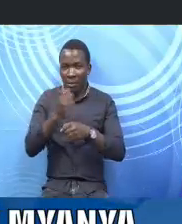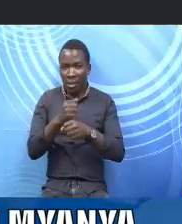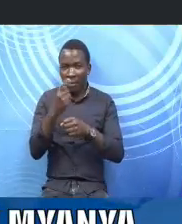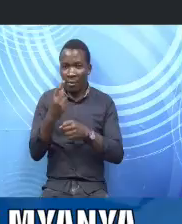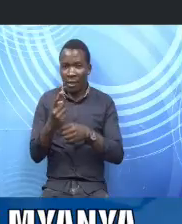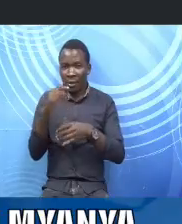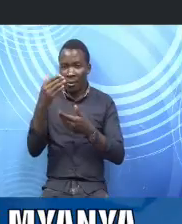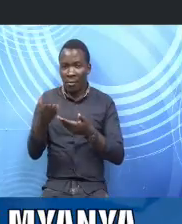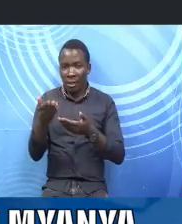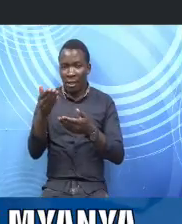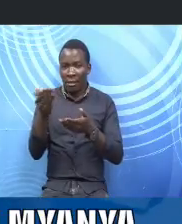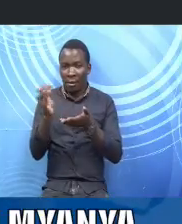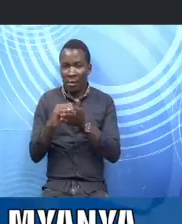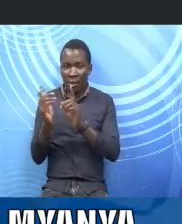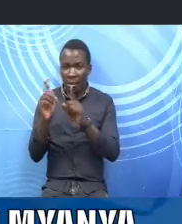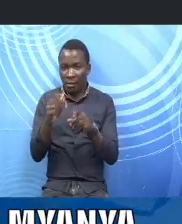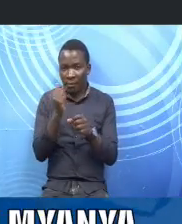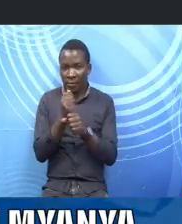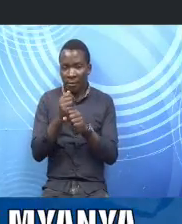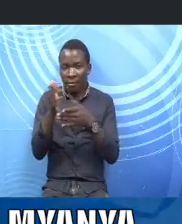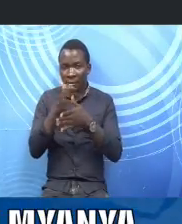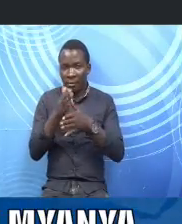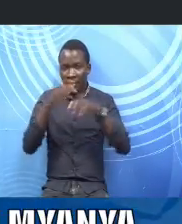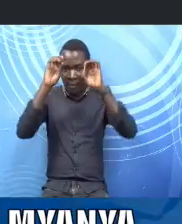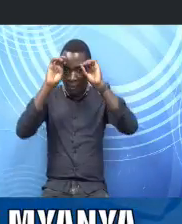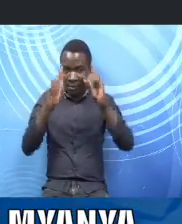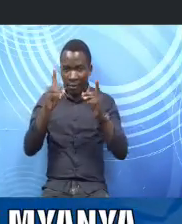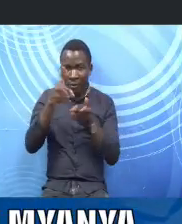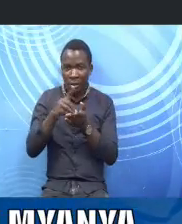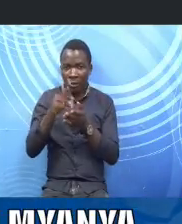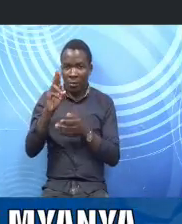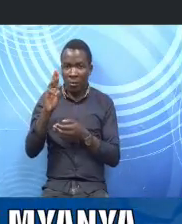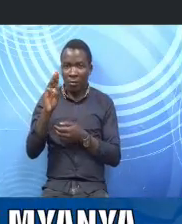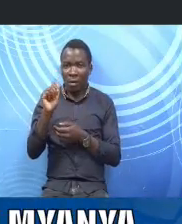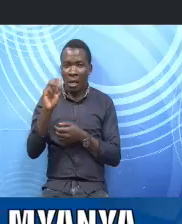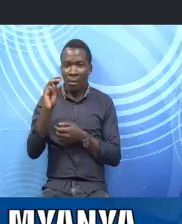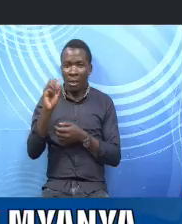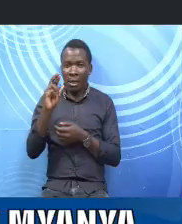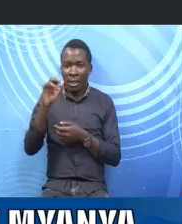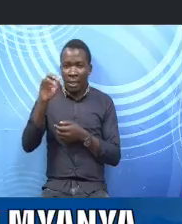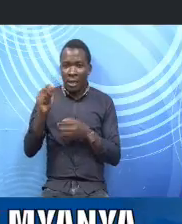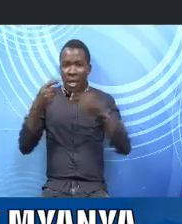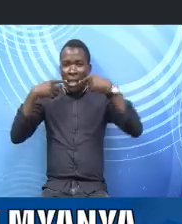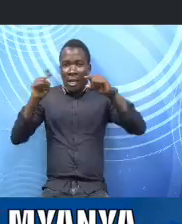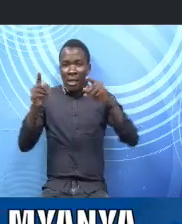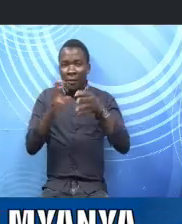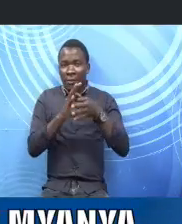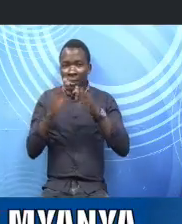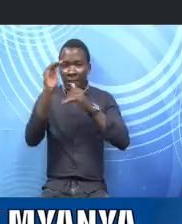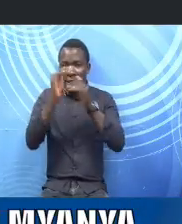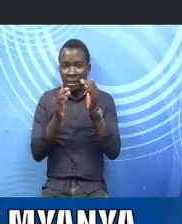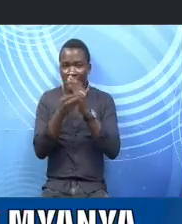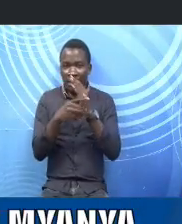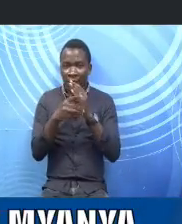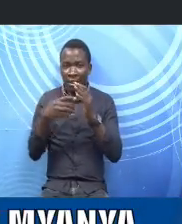noneho akavanwa Minisitiri w'uburezi kandi Dr. Uwamariya Valentine yatangaje ko bagiye gukorana n'inzego z'uturere nk'abakoresha